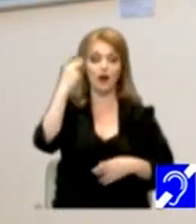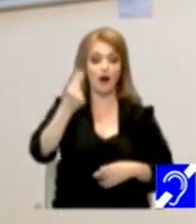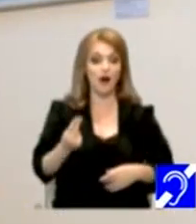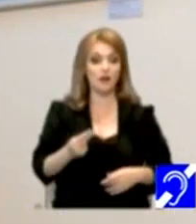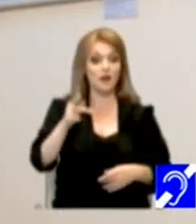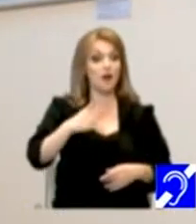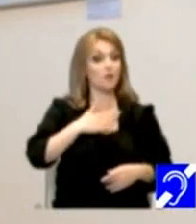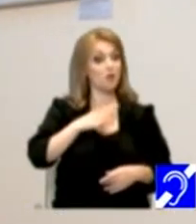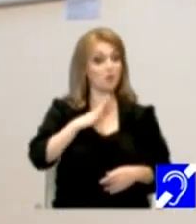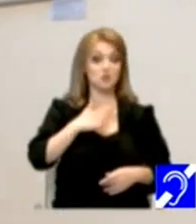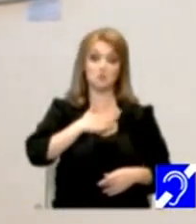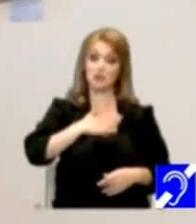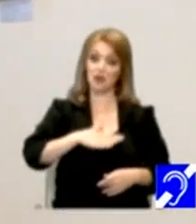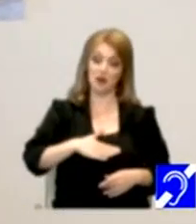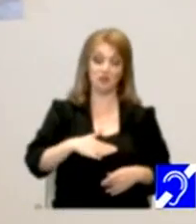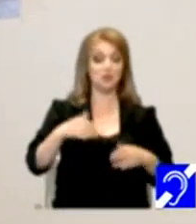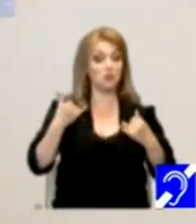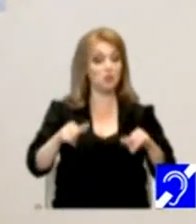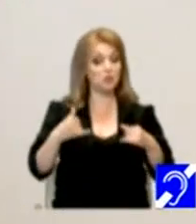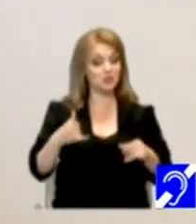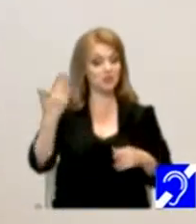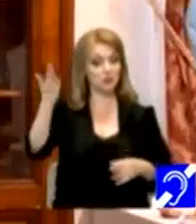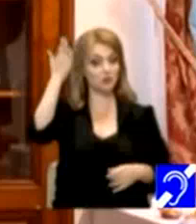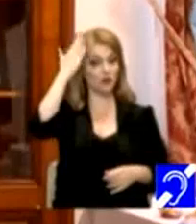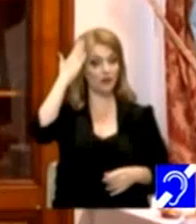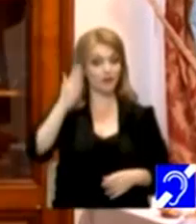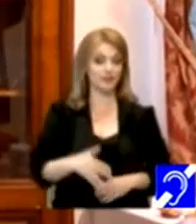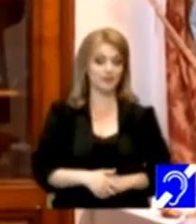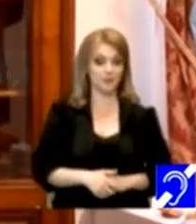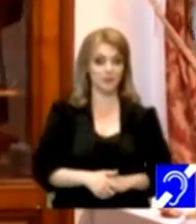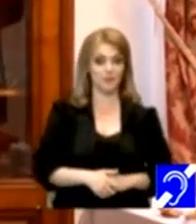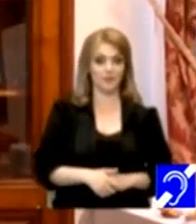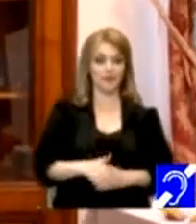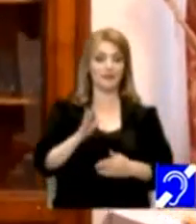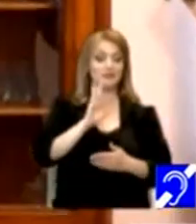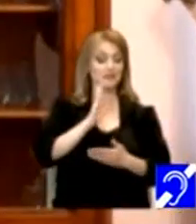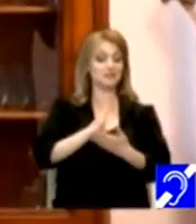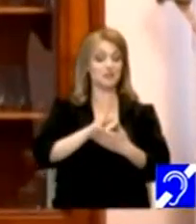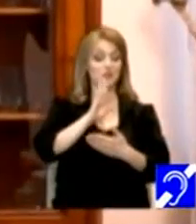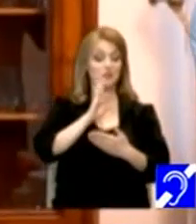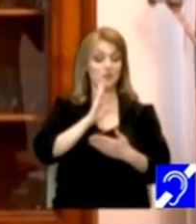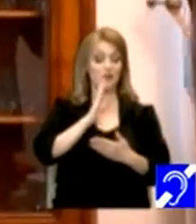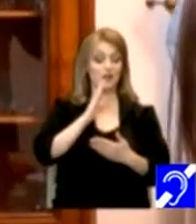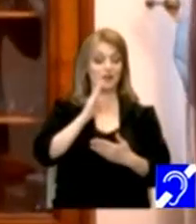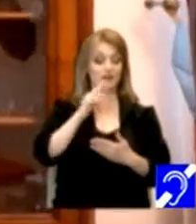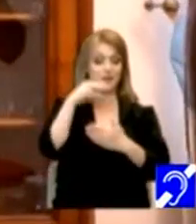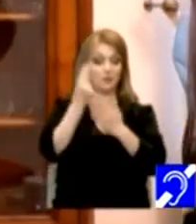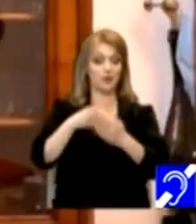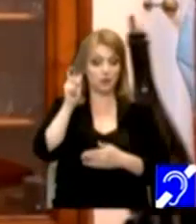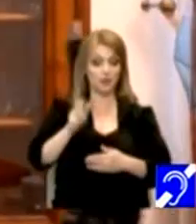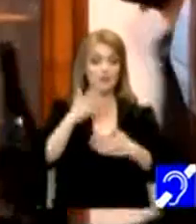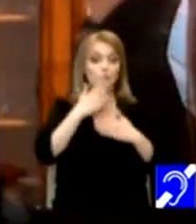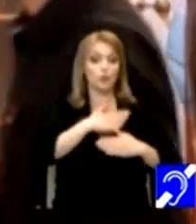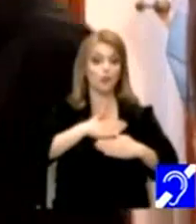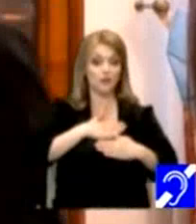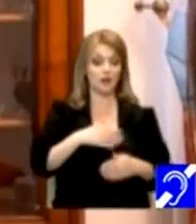plăcut surprinși de talentul soției ambasadorului. Este o pictoriță amatoare, dar printre lucrările pe care le avem